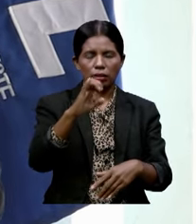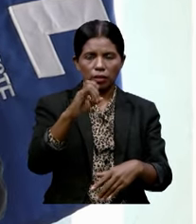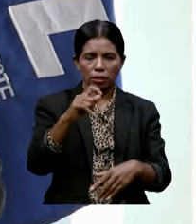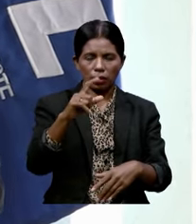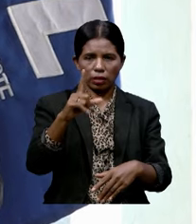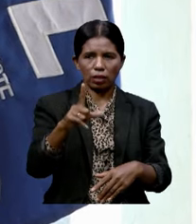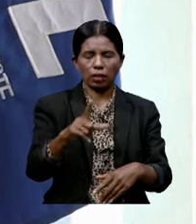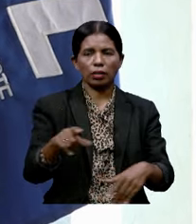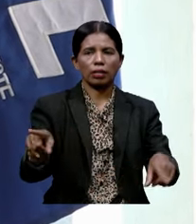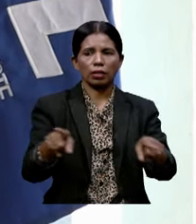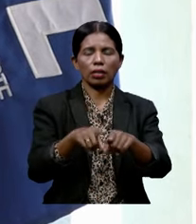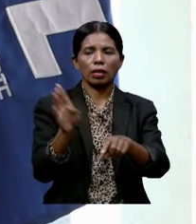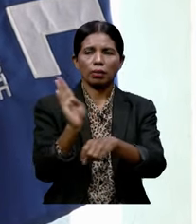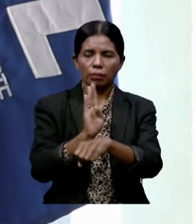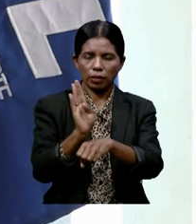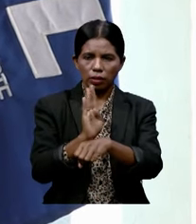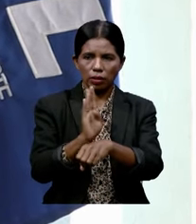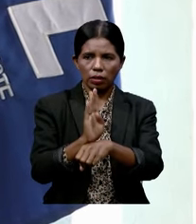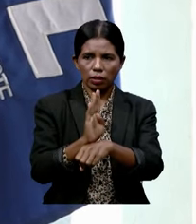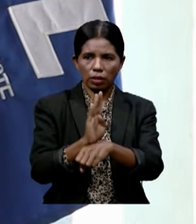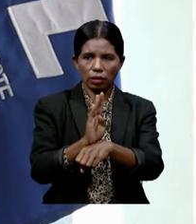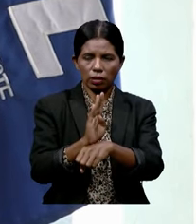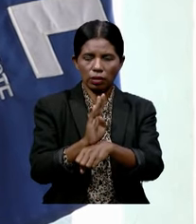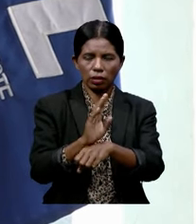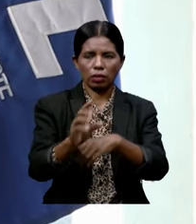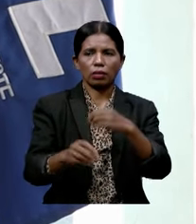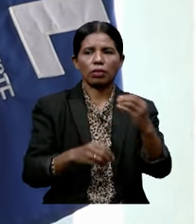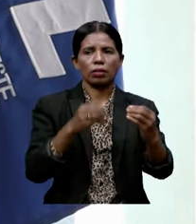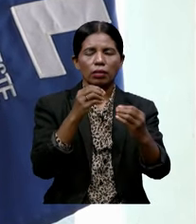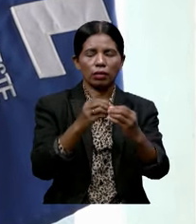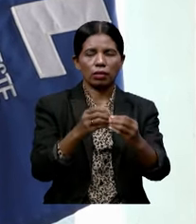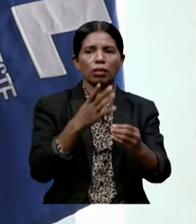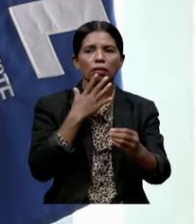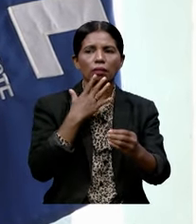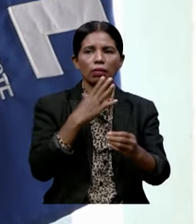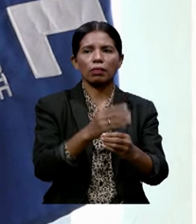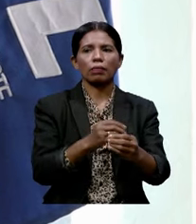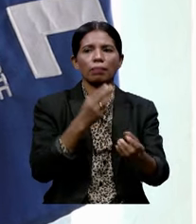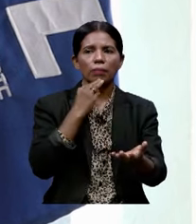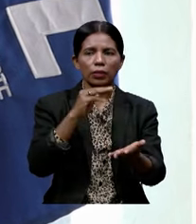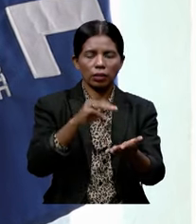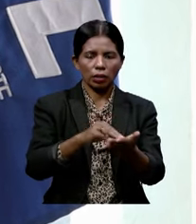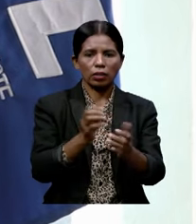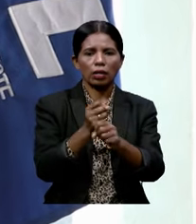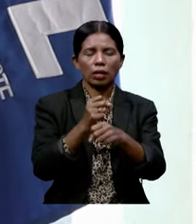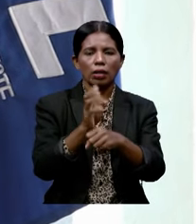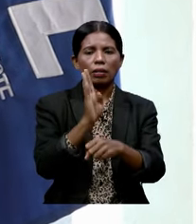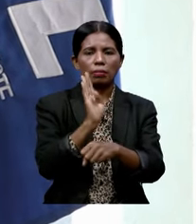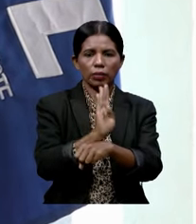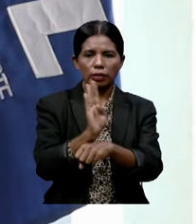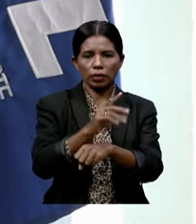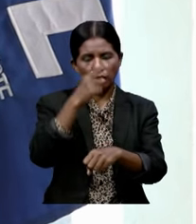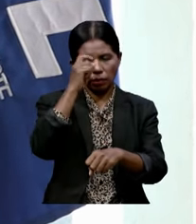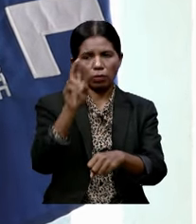ni ne bisnis ne topik ne ten ser ni ne kor ve mensajen ten ser bisnis tamba uzun